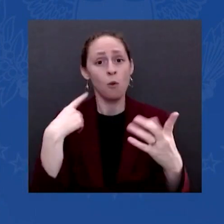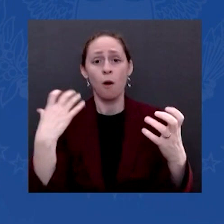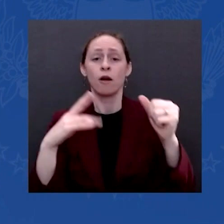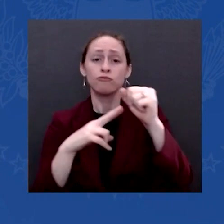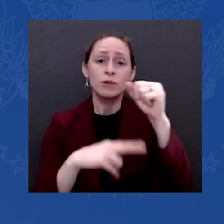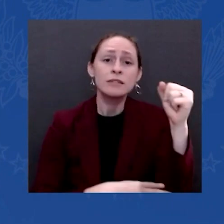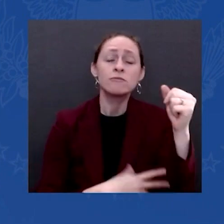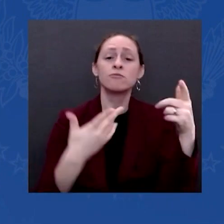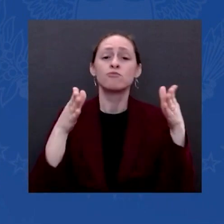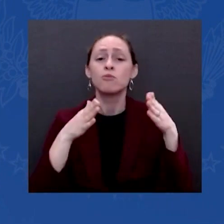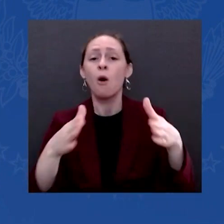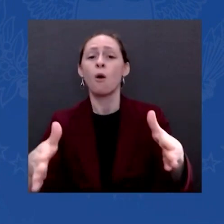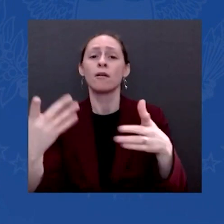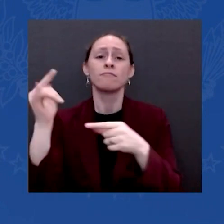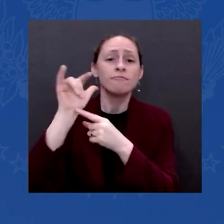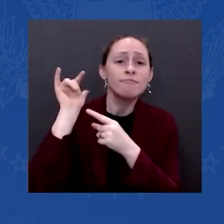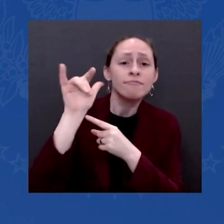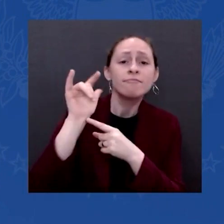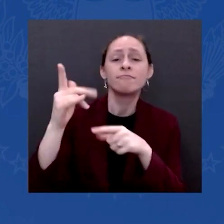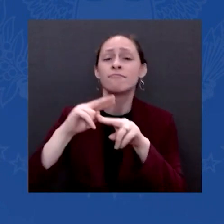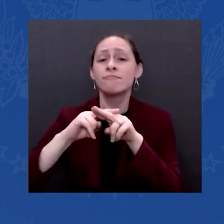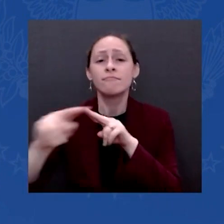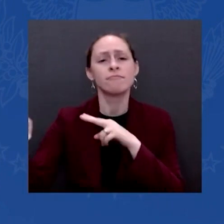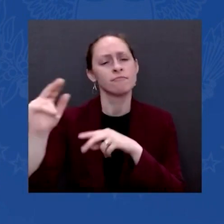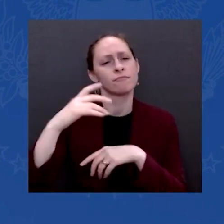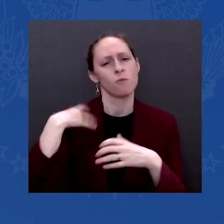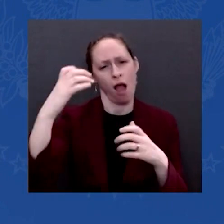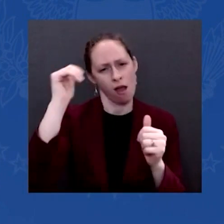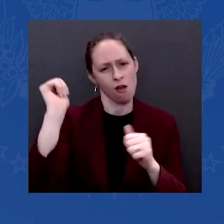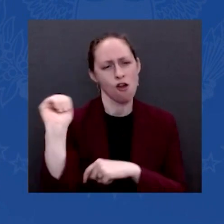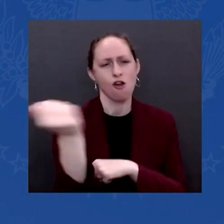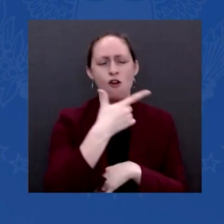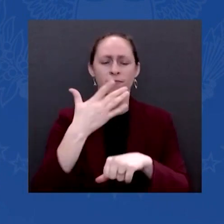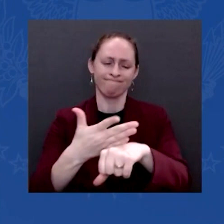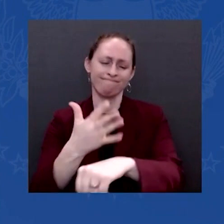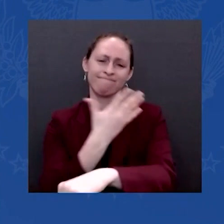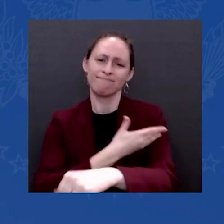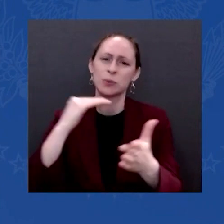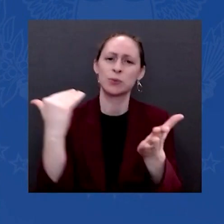Szybki internet w przystępnej cenie będzie dostępny dla każdego. Do tej pory tak to nie wyglądało.